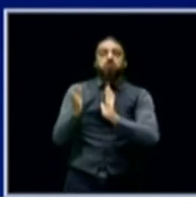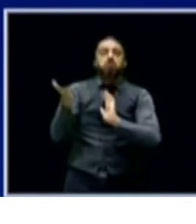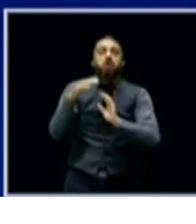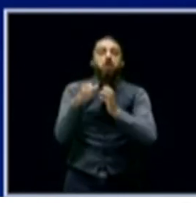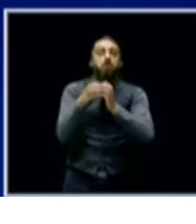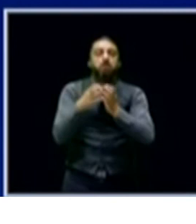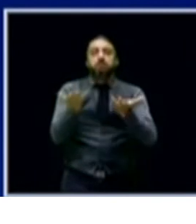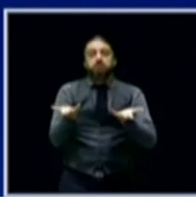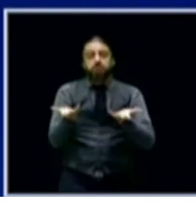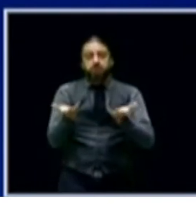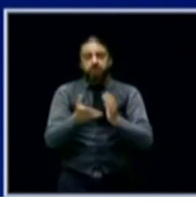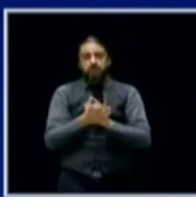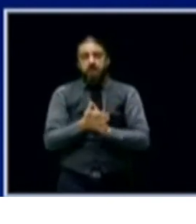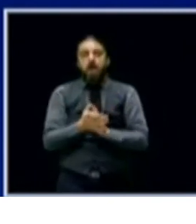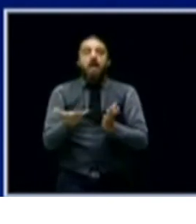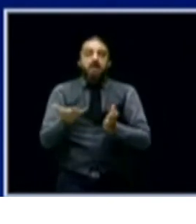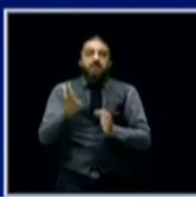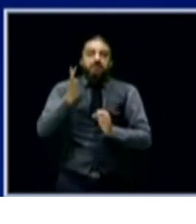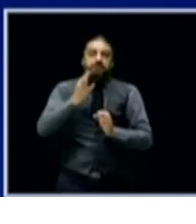Διότι μην κορυδευόμαστε, υπάρχει πάντα ή